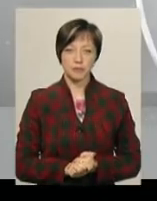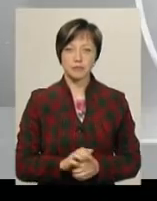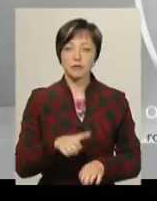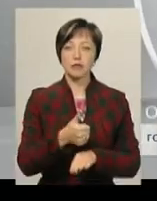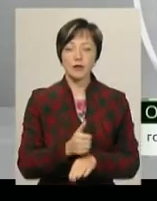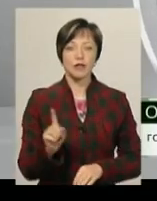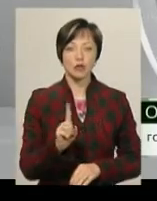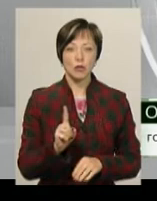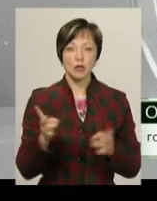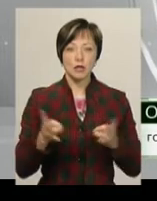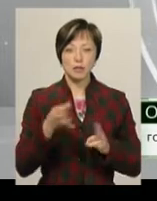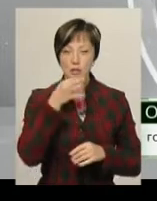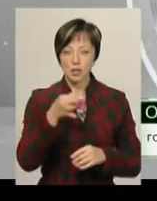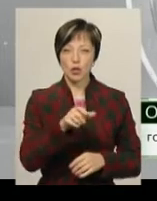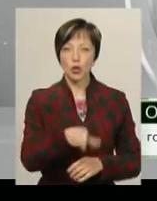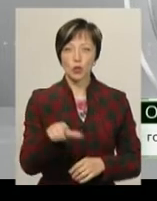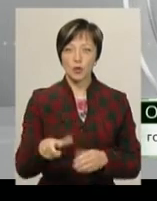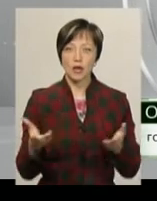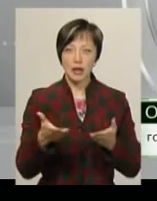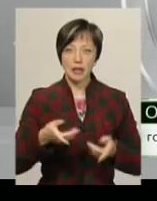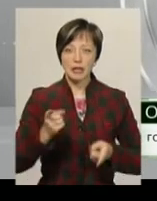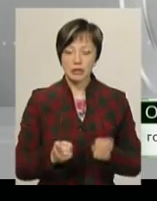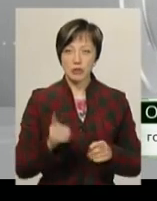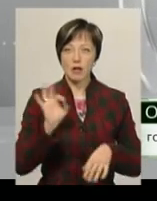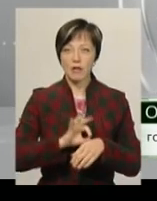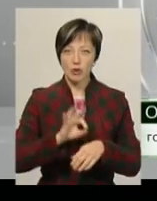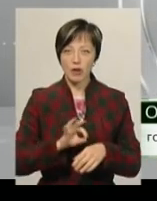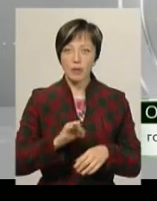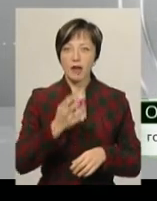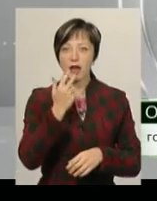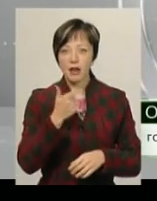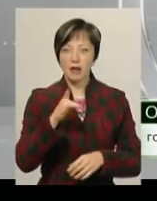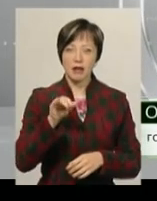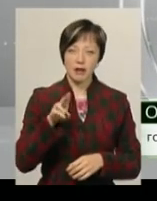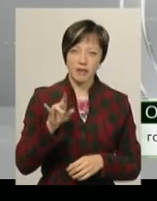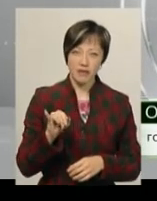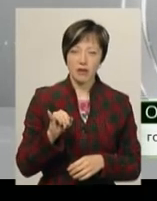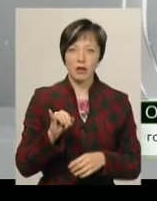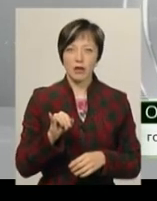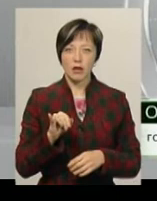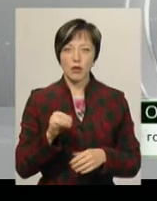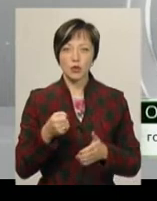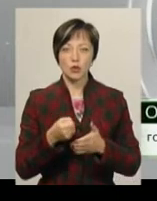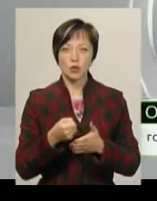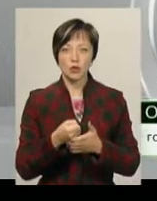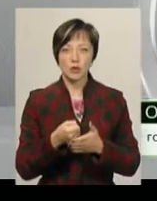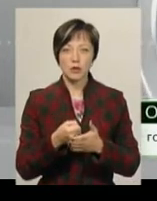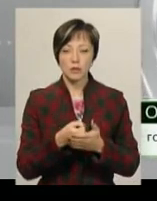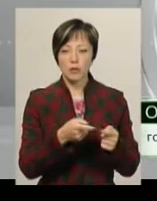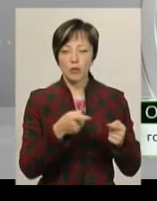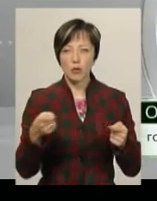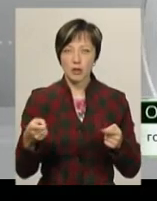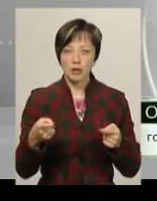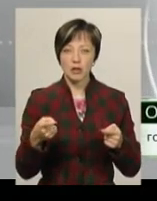Головне, що потрібно сказати, що люди, які воно дійсно от, захворіли респіраторними вірусними інфекціями, довго ця інфекція на протязі